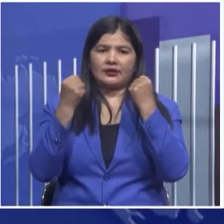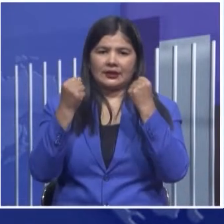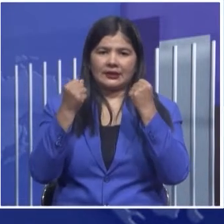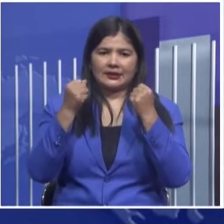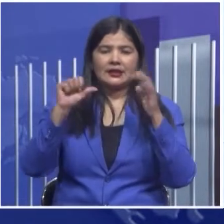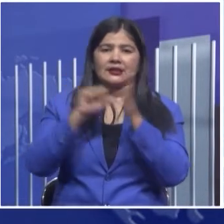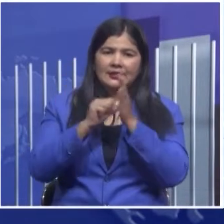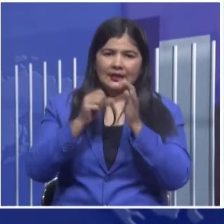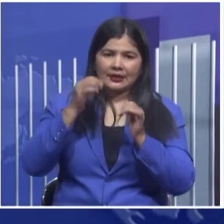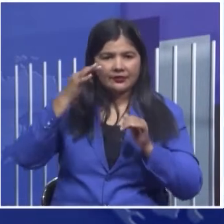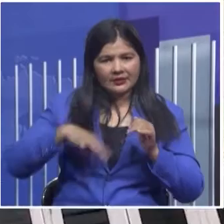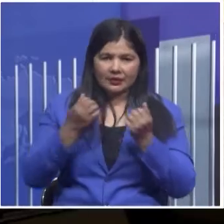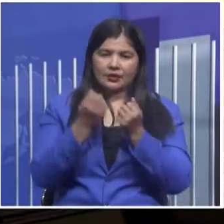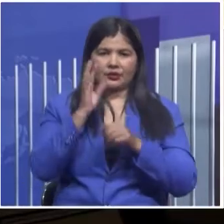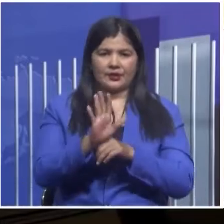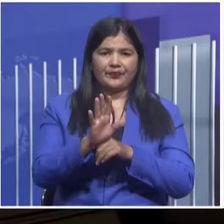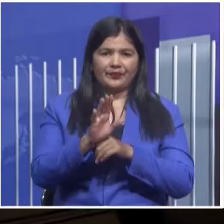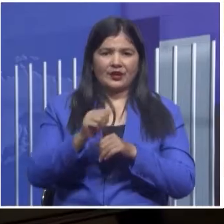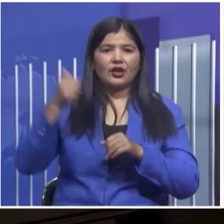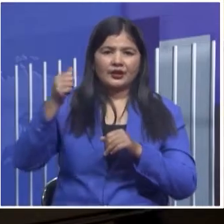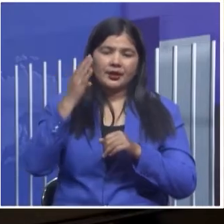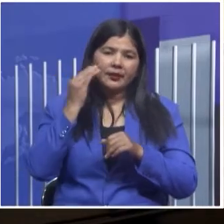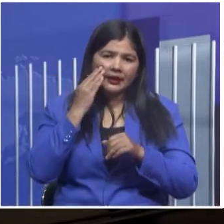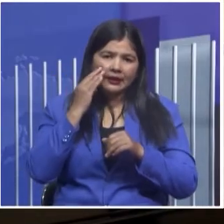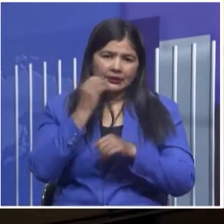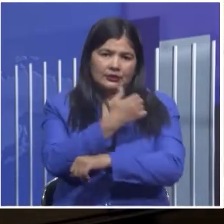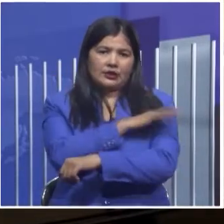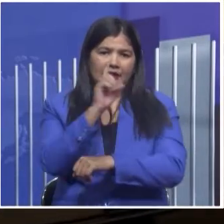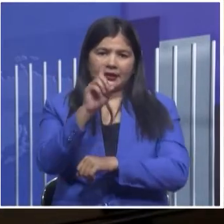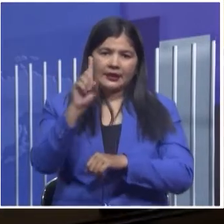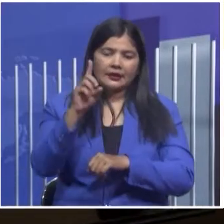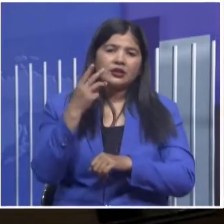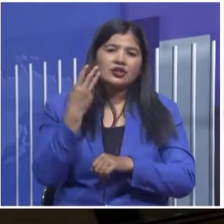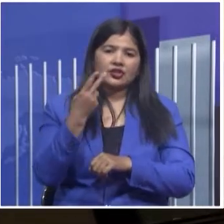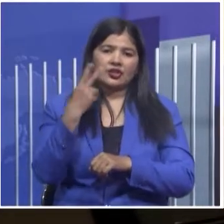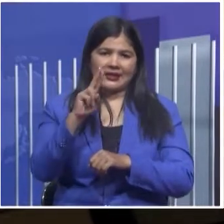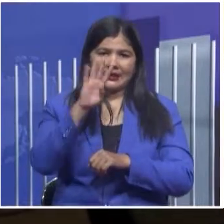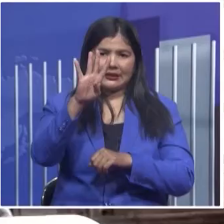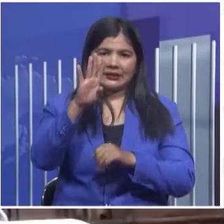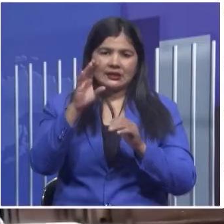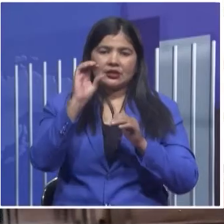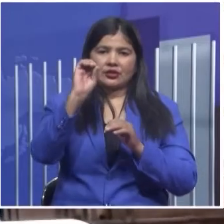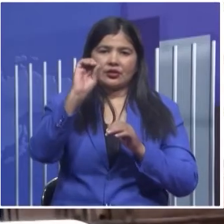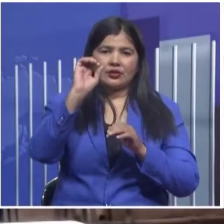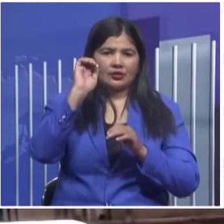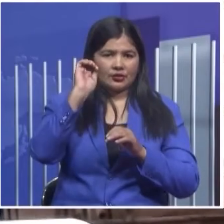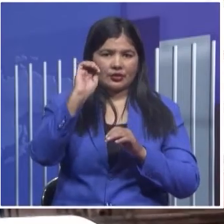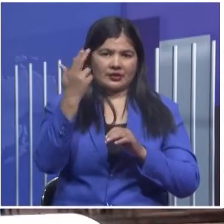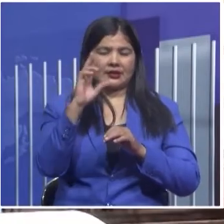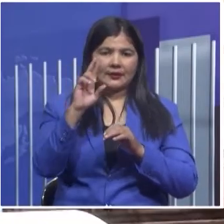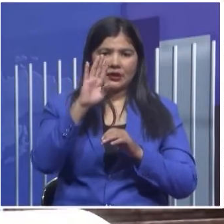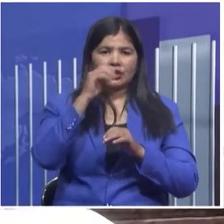कायमै राखेको छ। यो प्रदेशमा अन्य महिला र दलित तर्फका 1-1 जना गरी 3 सिटका लागि 6 जना बीच प्रतिस्पर्धा